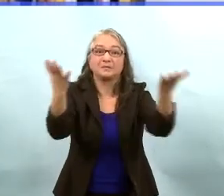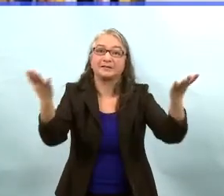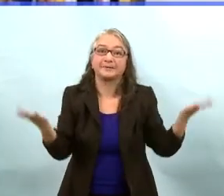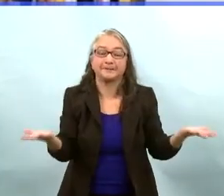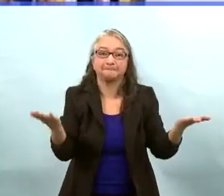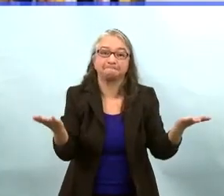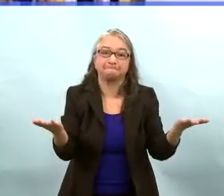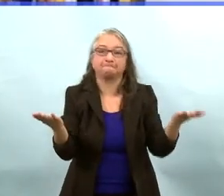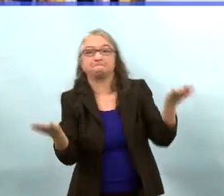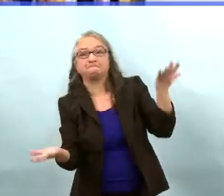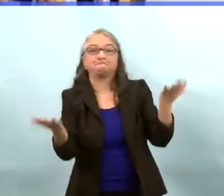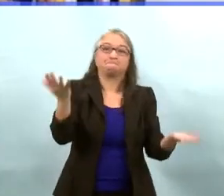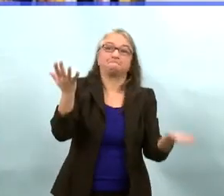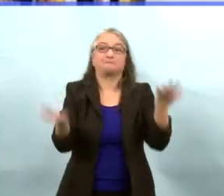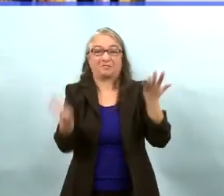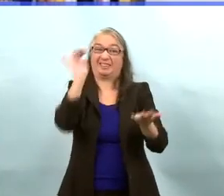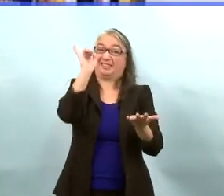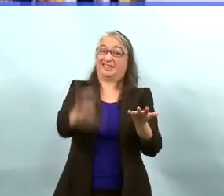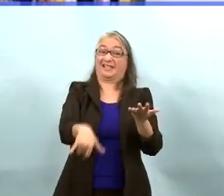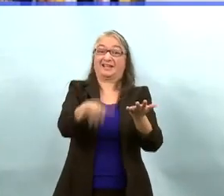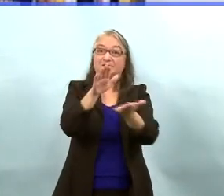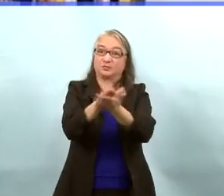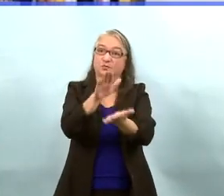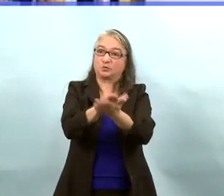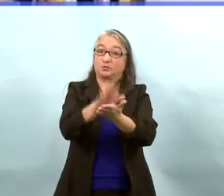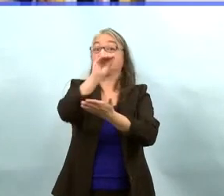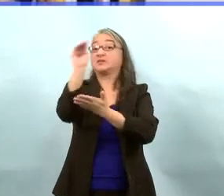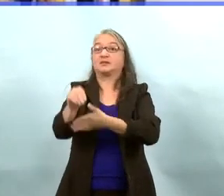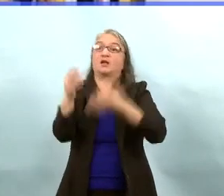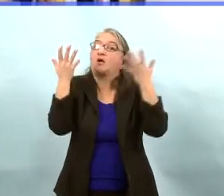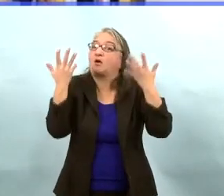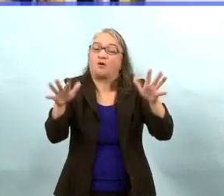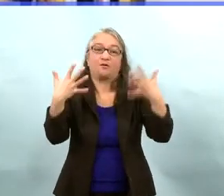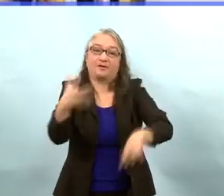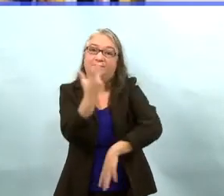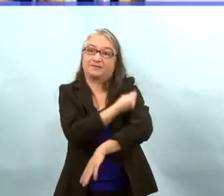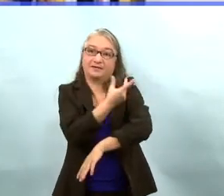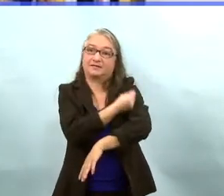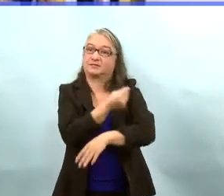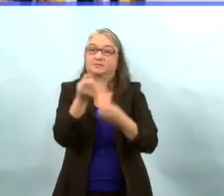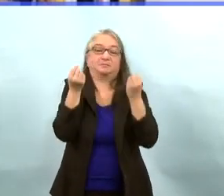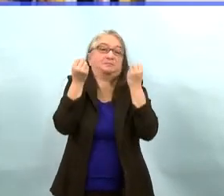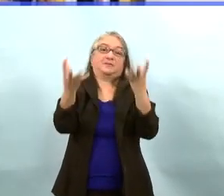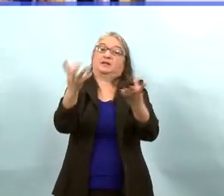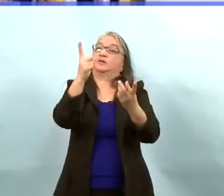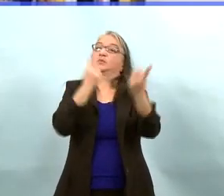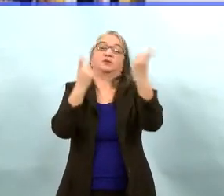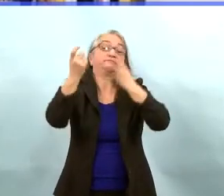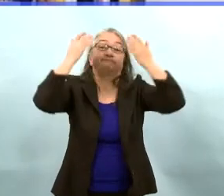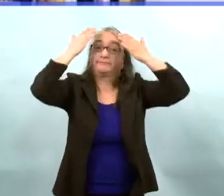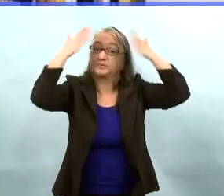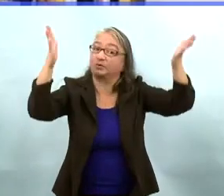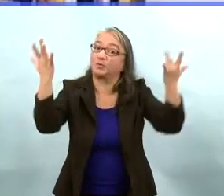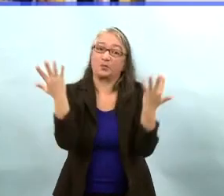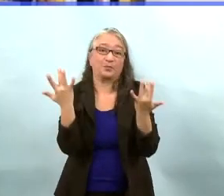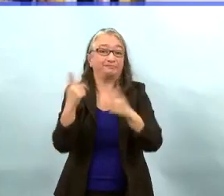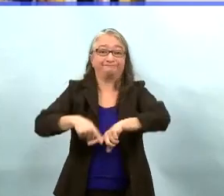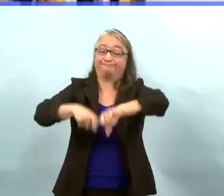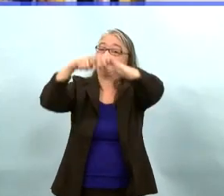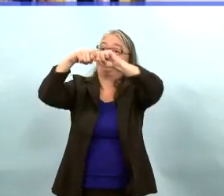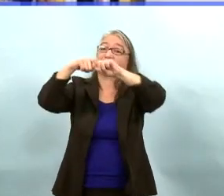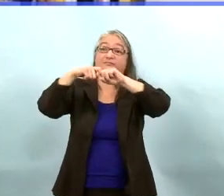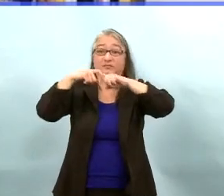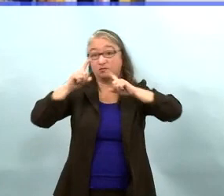de cas dans l'école, quel est le pourcentage de vaccination dans cette école. Il y a beaucoup de questions qu'il va falloir considérer avant de faire